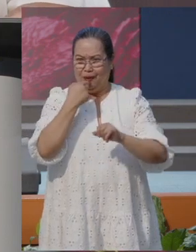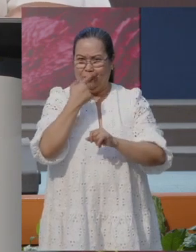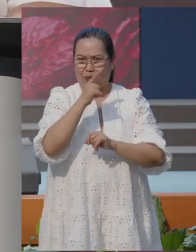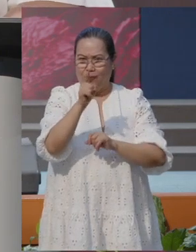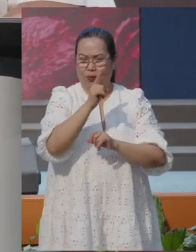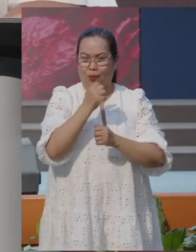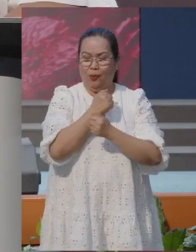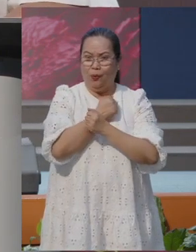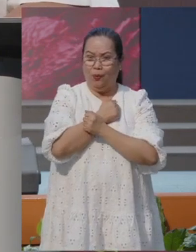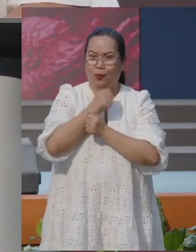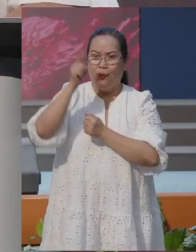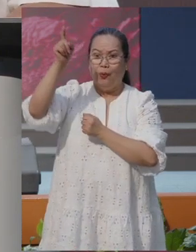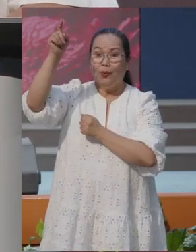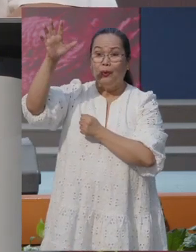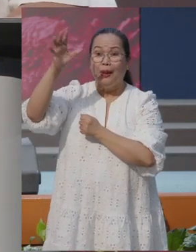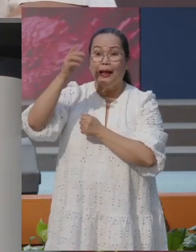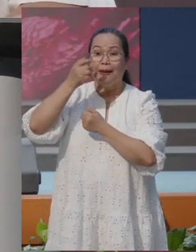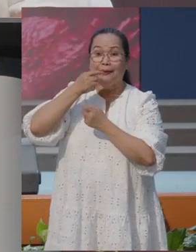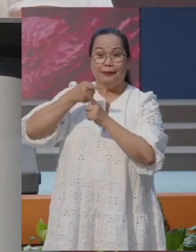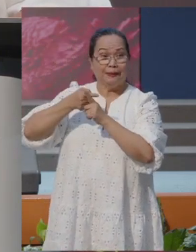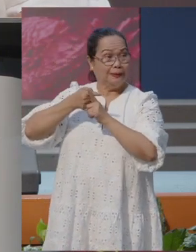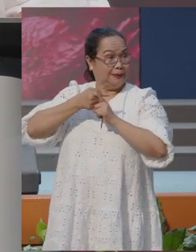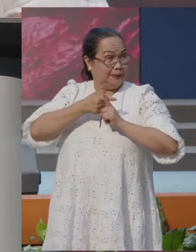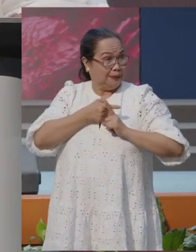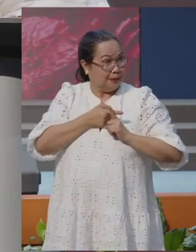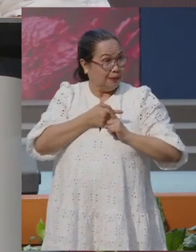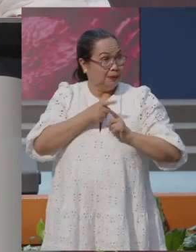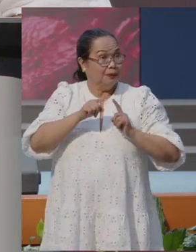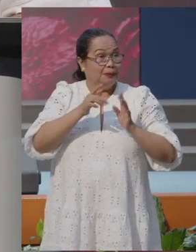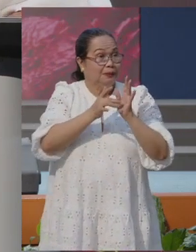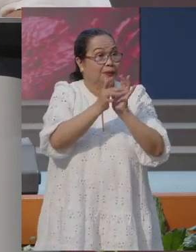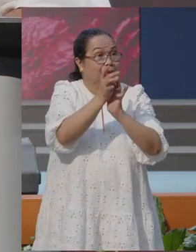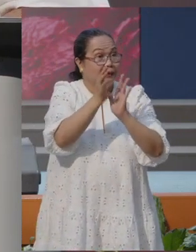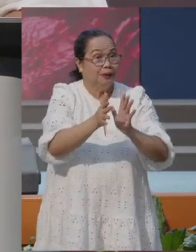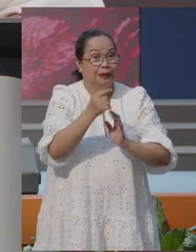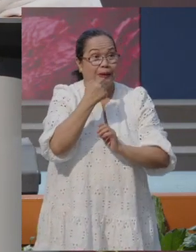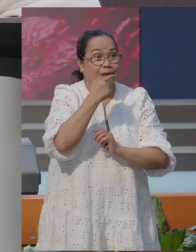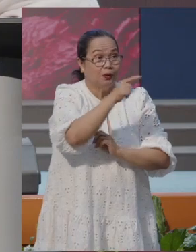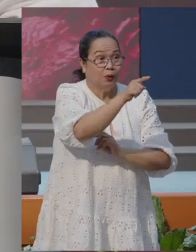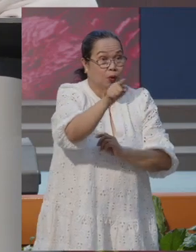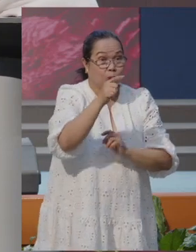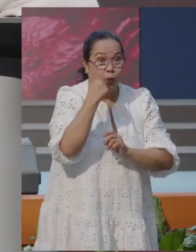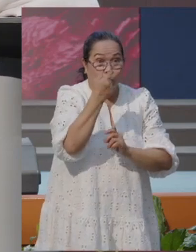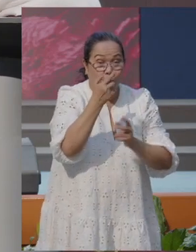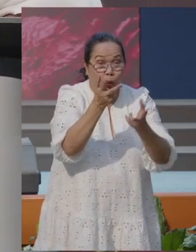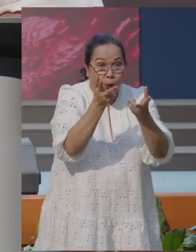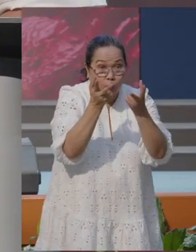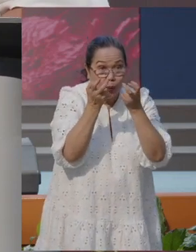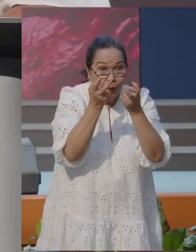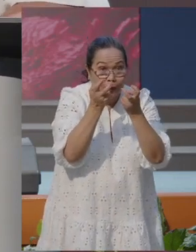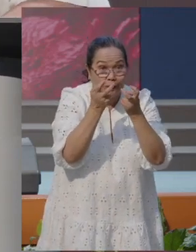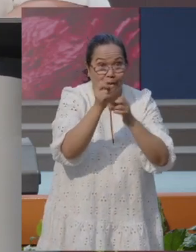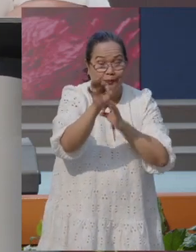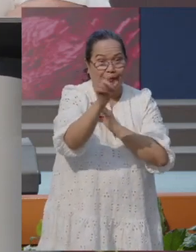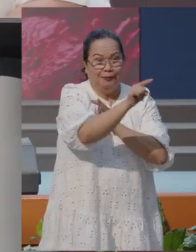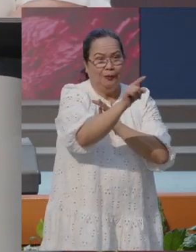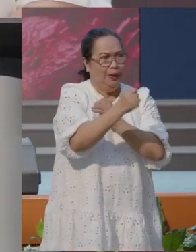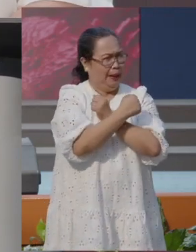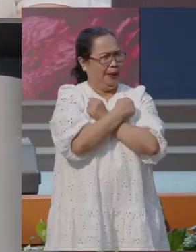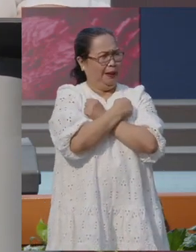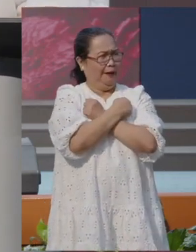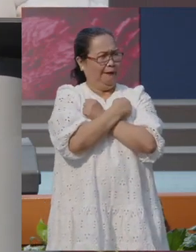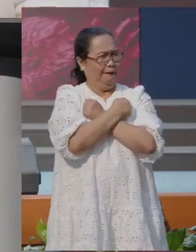sa kanyang pagtawag. But I say to you who hear." Yung pag-ibig po na